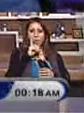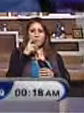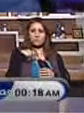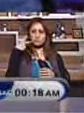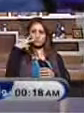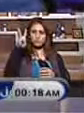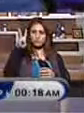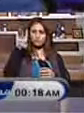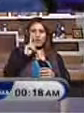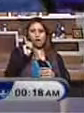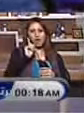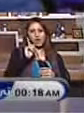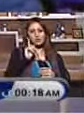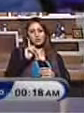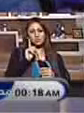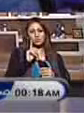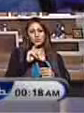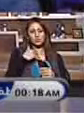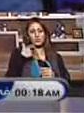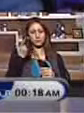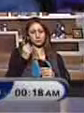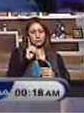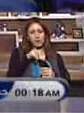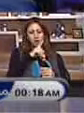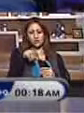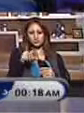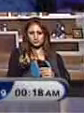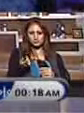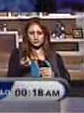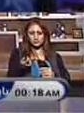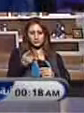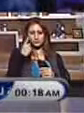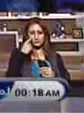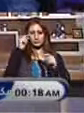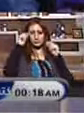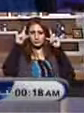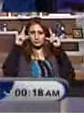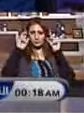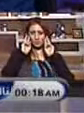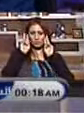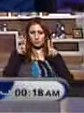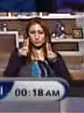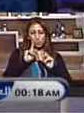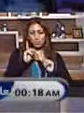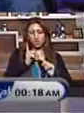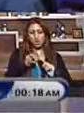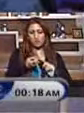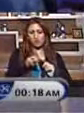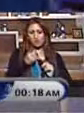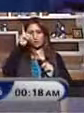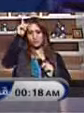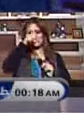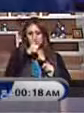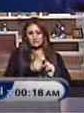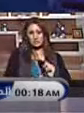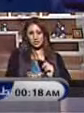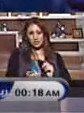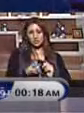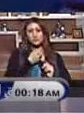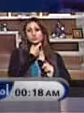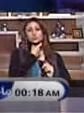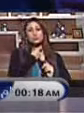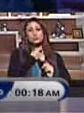بيده ولا رزع الباب في وشه ولا لا انما مجرد نظره للاب او للام فما بالنا ونحن نرفع